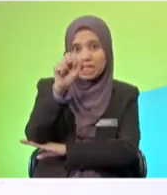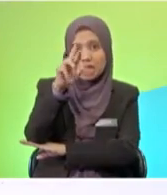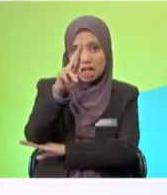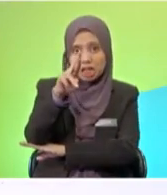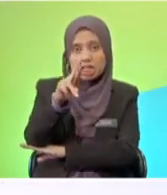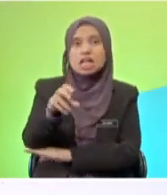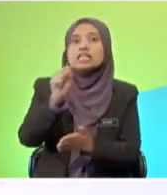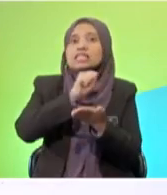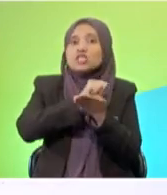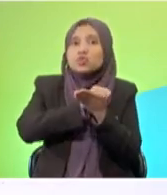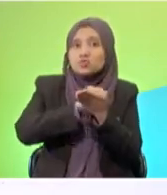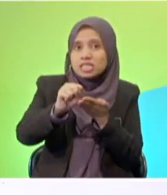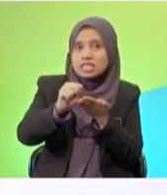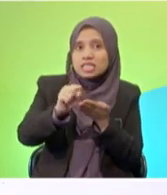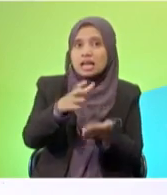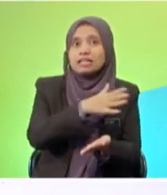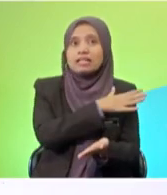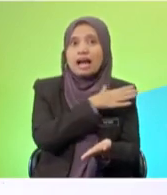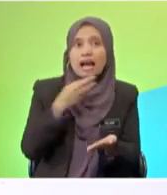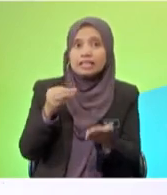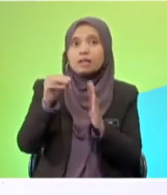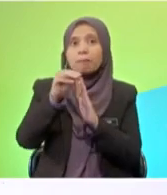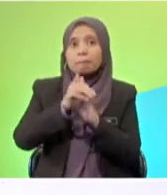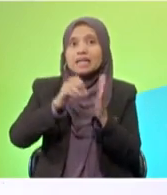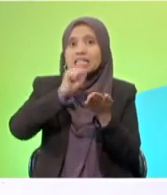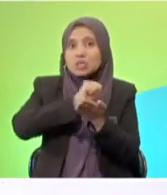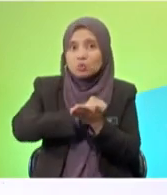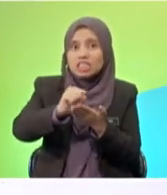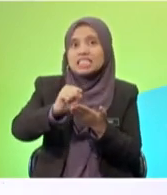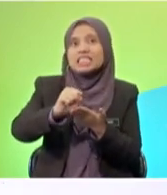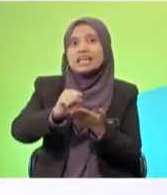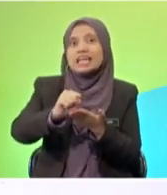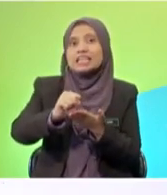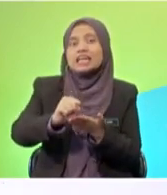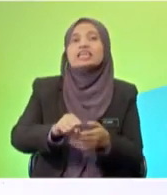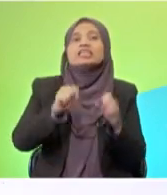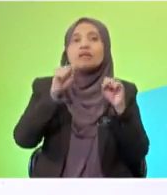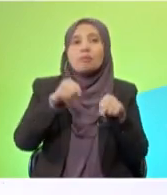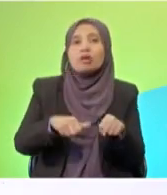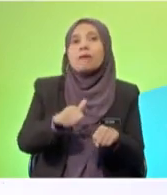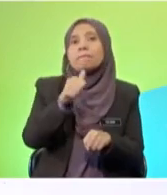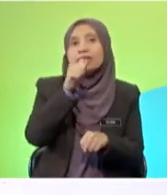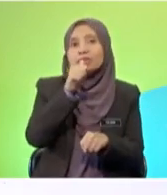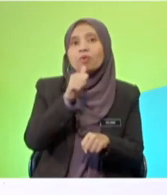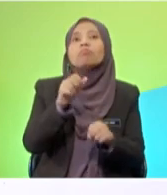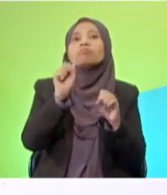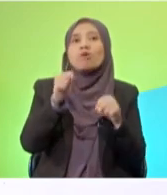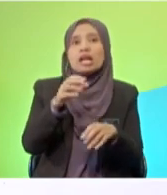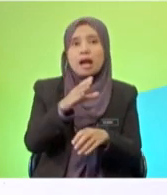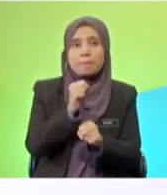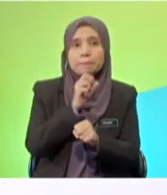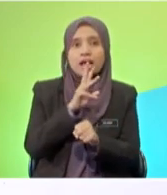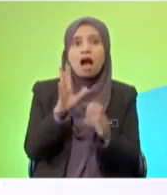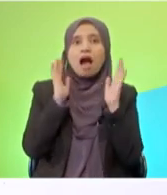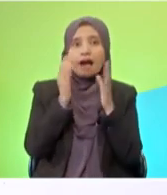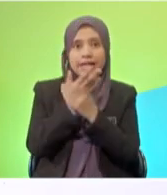dan menyucikan Oke I'm ini kita boleh minum dan kita boleh ambil es Mayang sebab Apa sebab